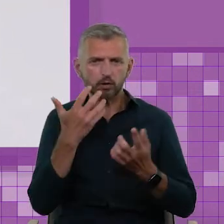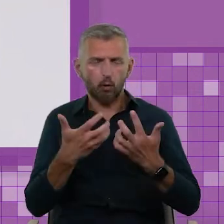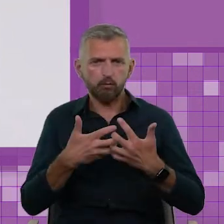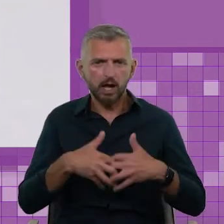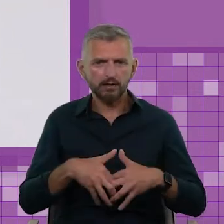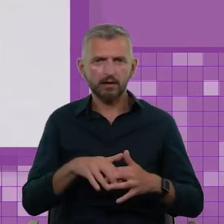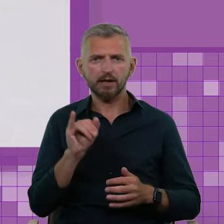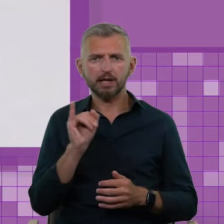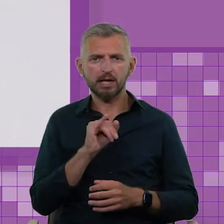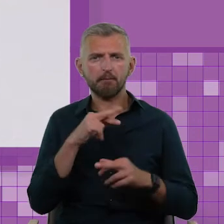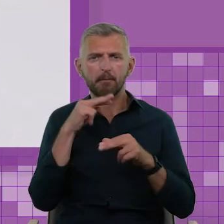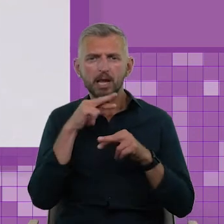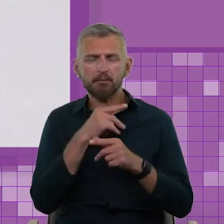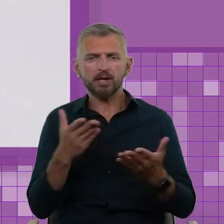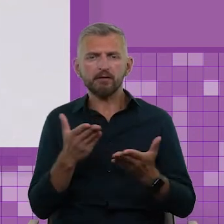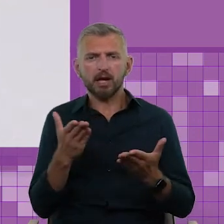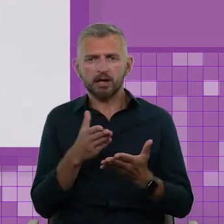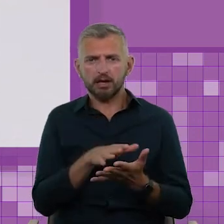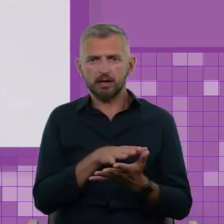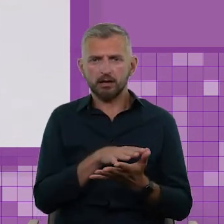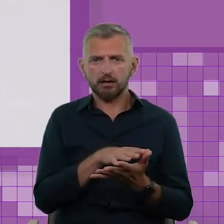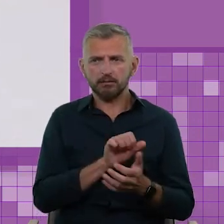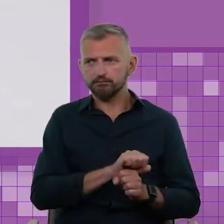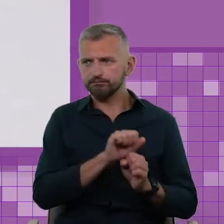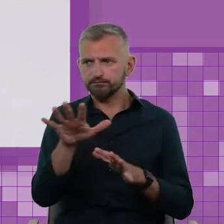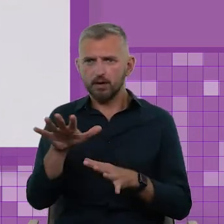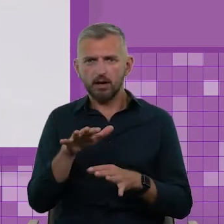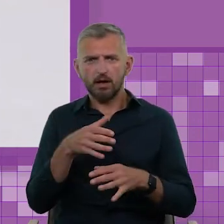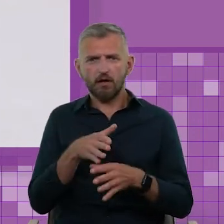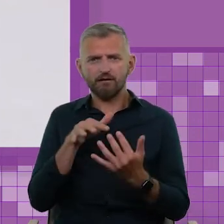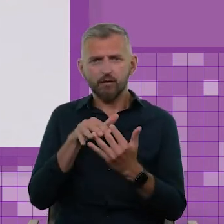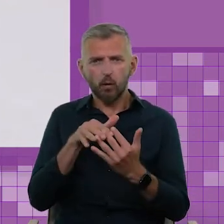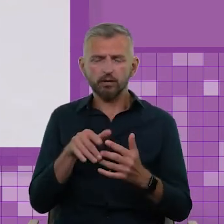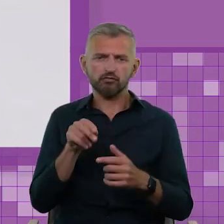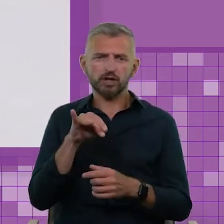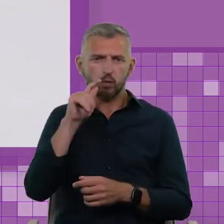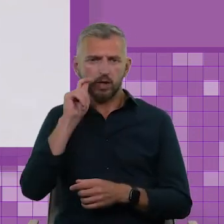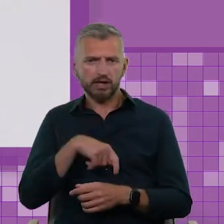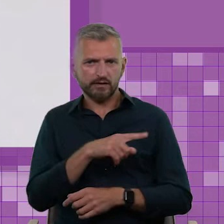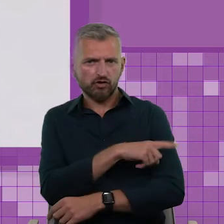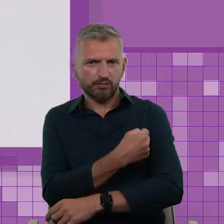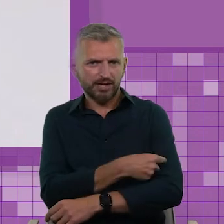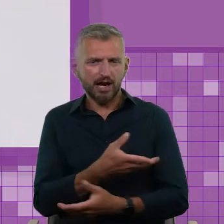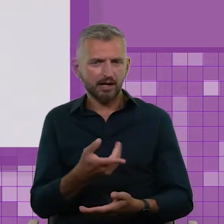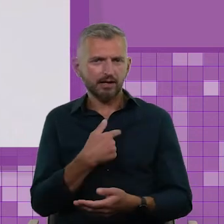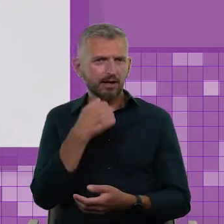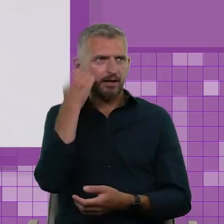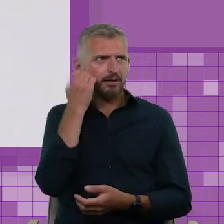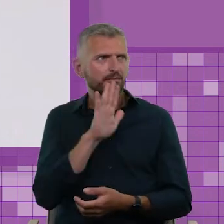і медикаментів, які пішли на фронт або в українські шпиталі. Ми зібрали, я не пам'ятаю,